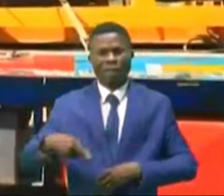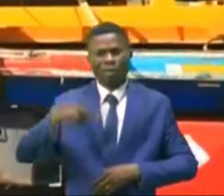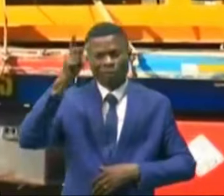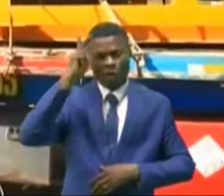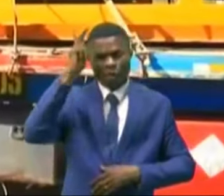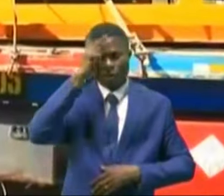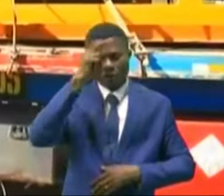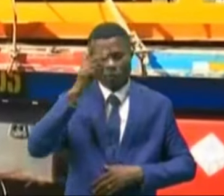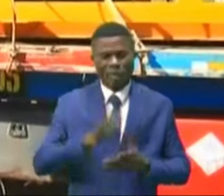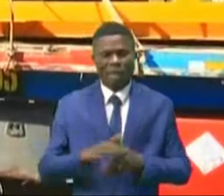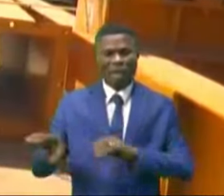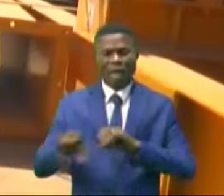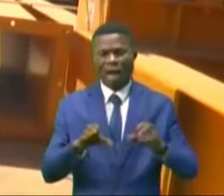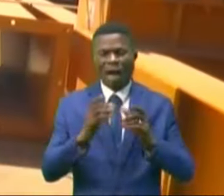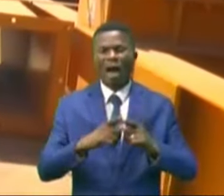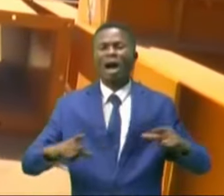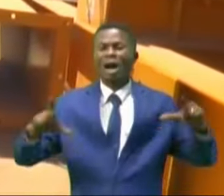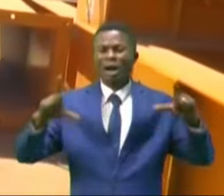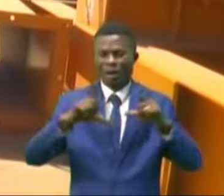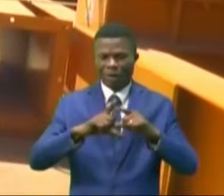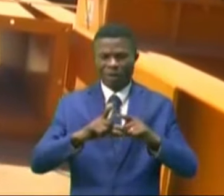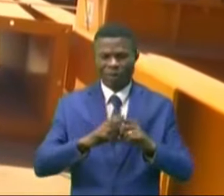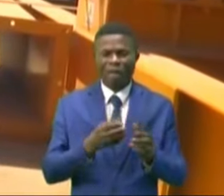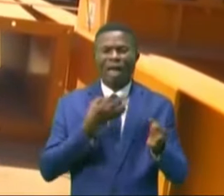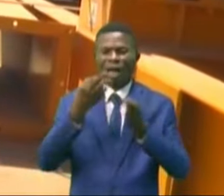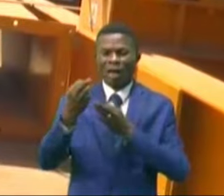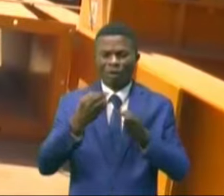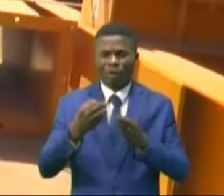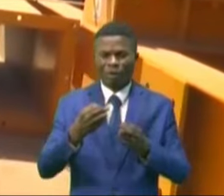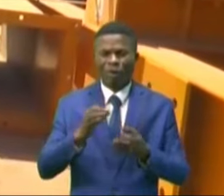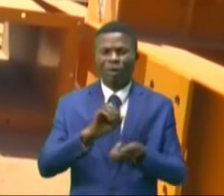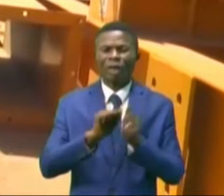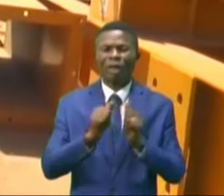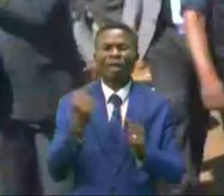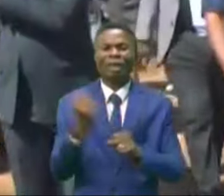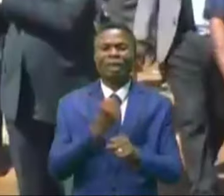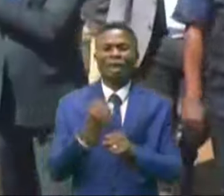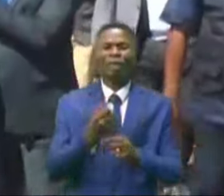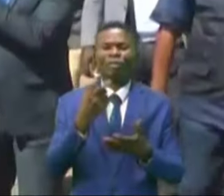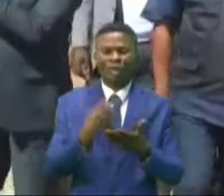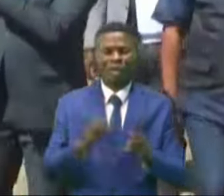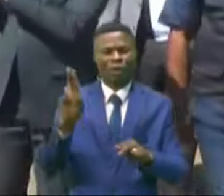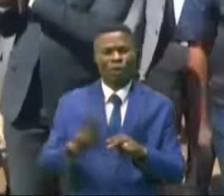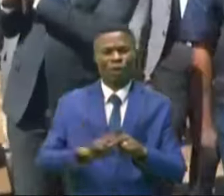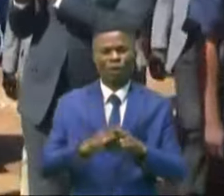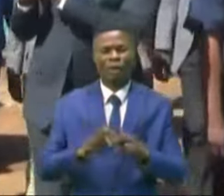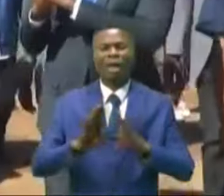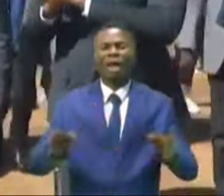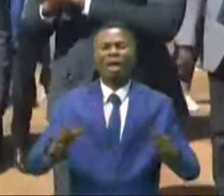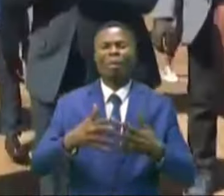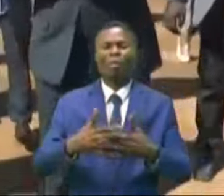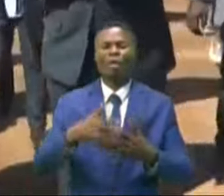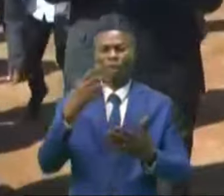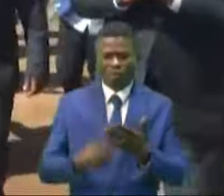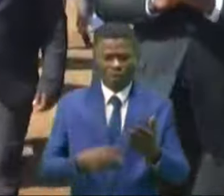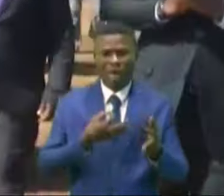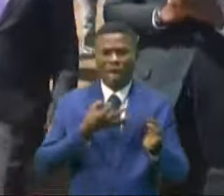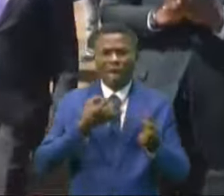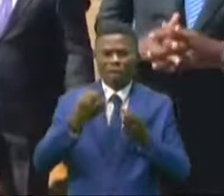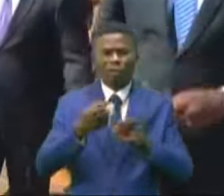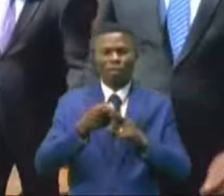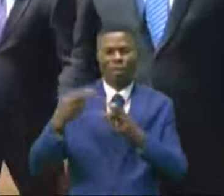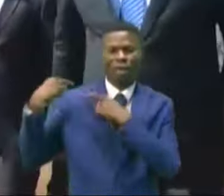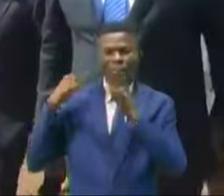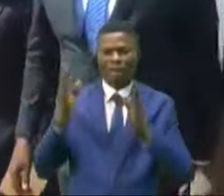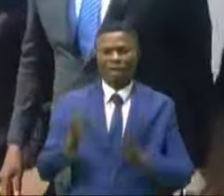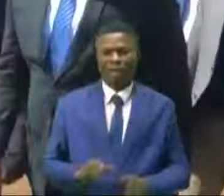Cette brève cérémonie s'est terminée par les explications sur le mode d'emploi et les capacités de ces engins. Explications fournies par les responsables de l'Office